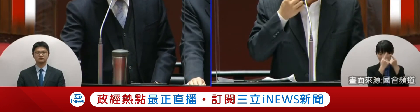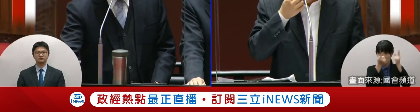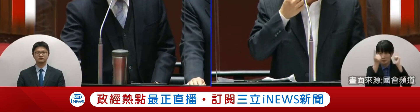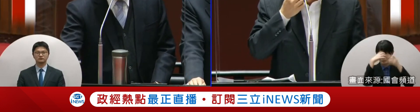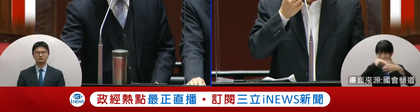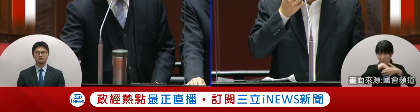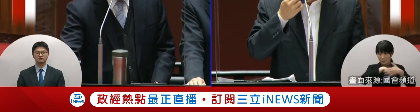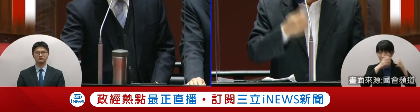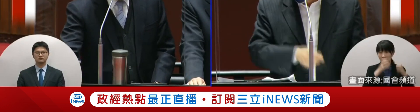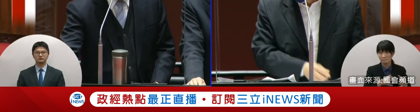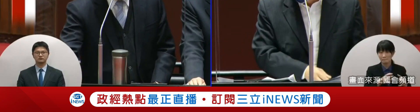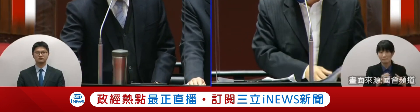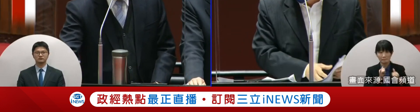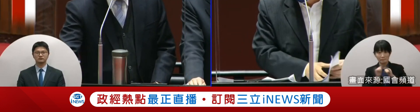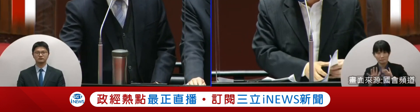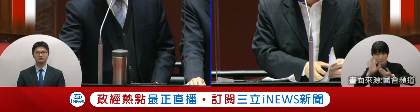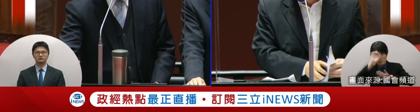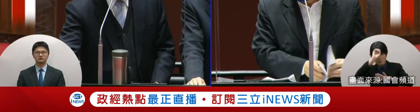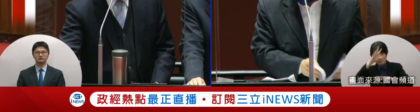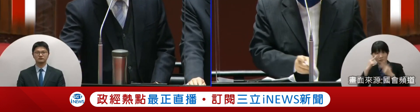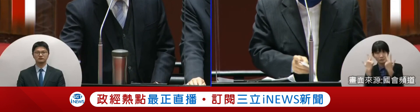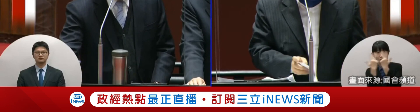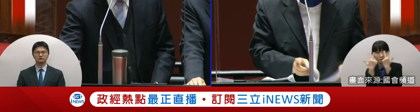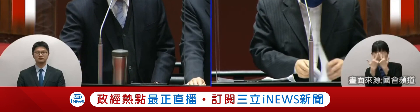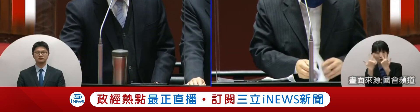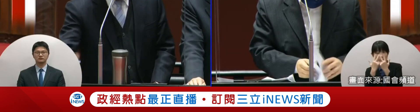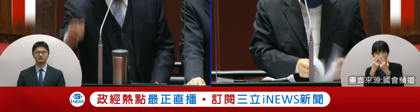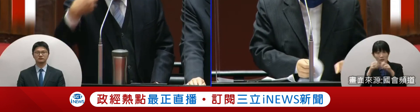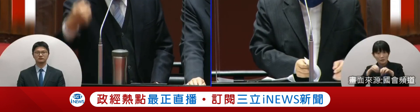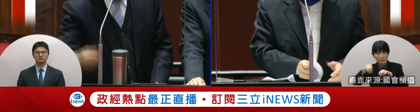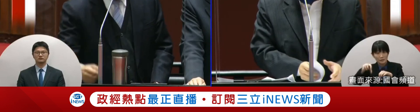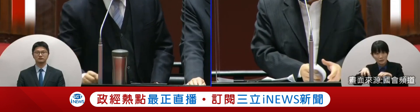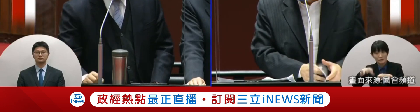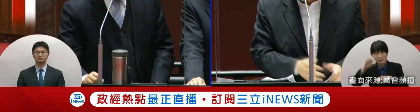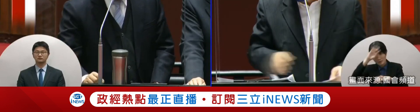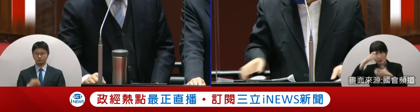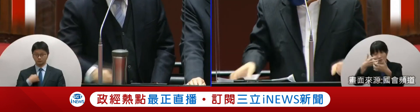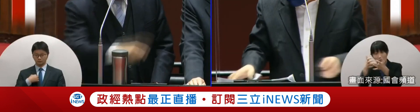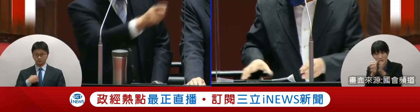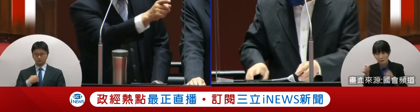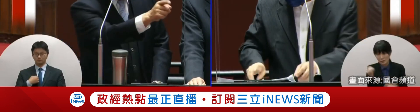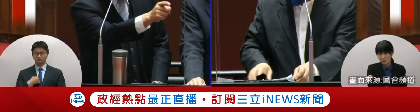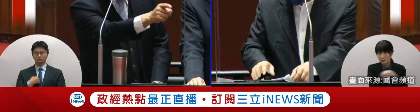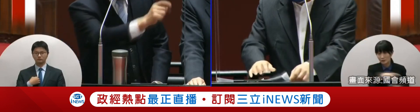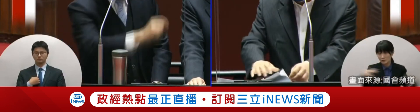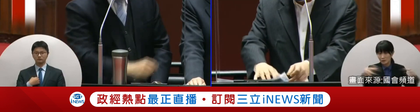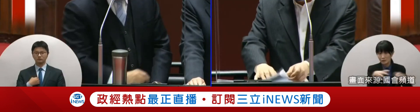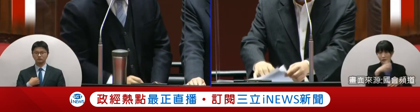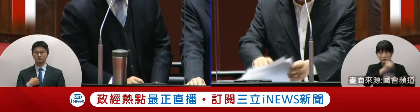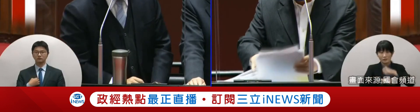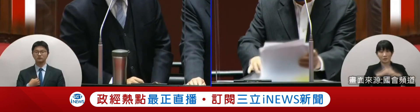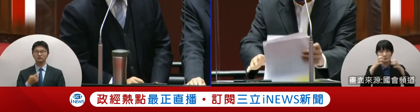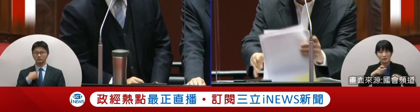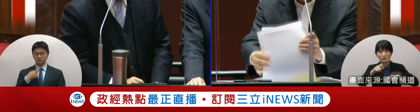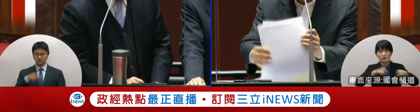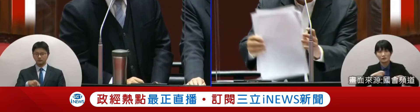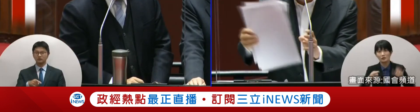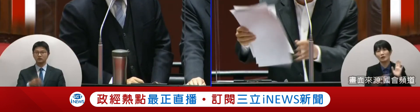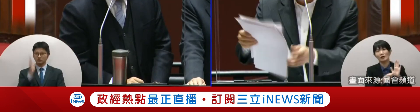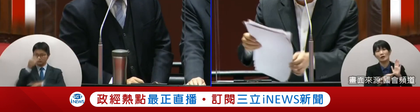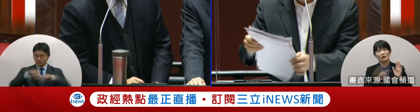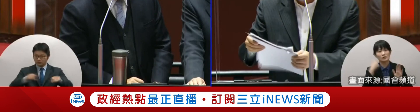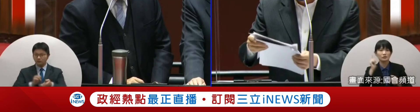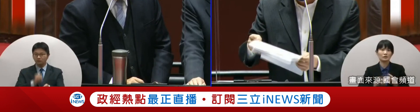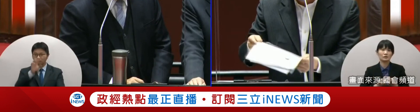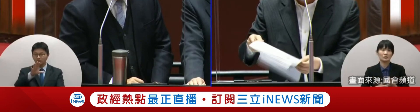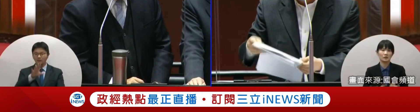直接跟民进党新北市党部， 像我 办这个计划，你觉得 OK 吗？你觉得